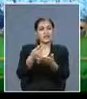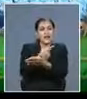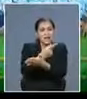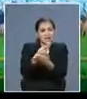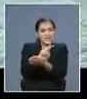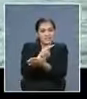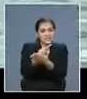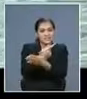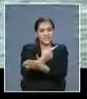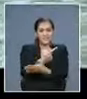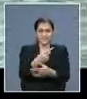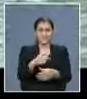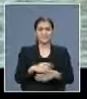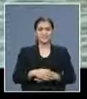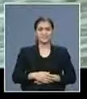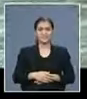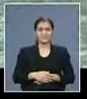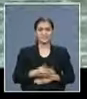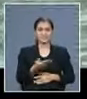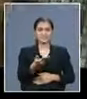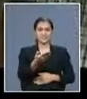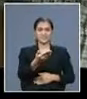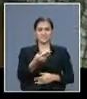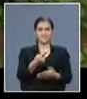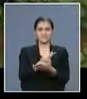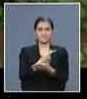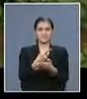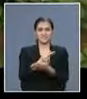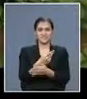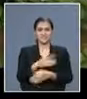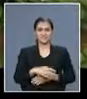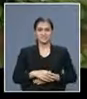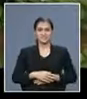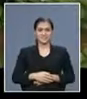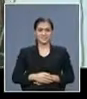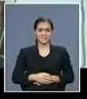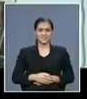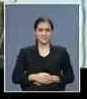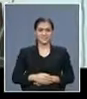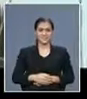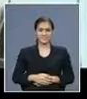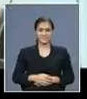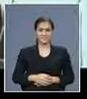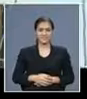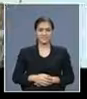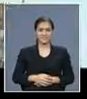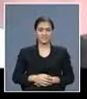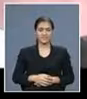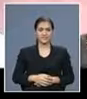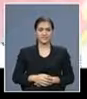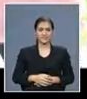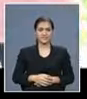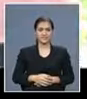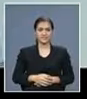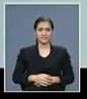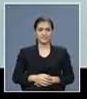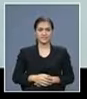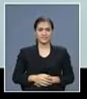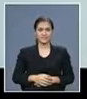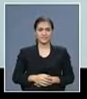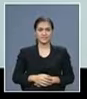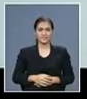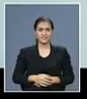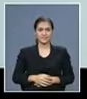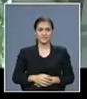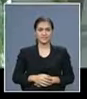กาญจนบุรีพวกเราช้าวนาเท่าไร่หางไครบักกอกหนักหนาไม่มีไฟฟ้าอย่าไปฝันถึงมัน